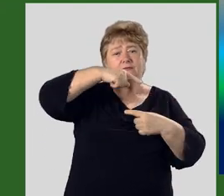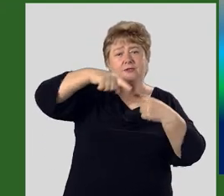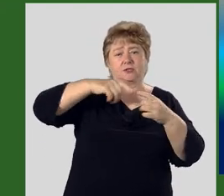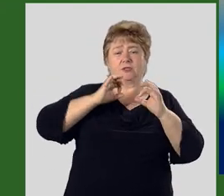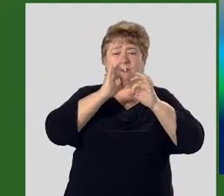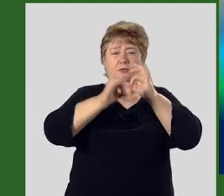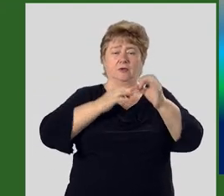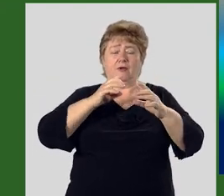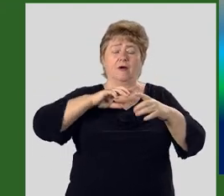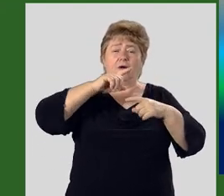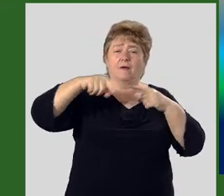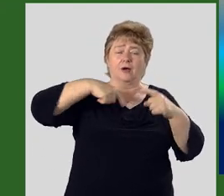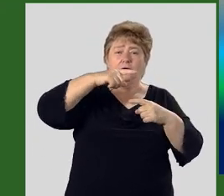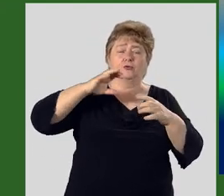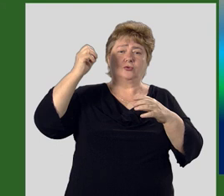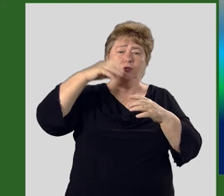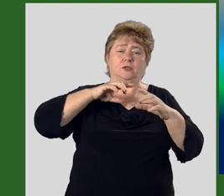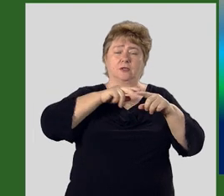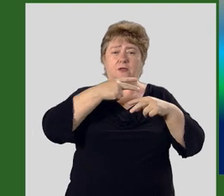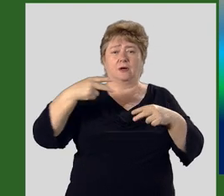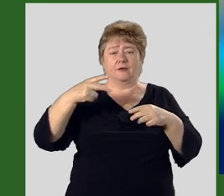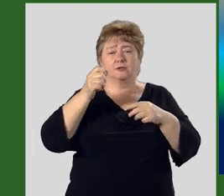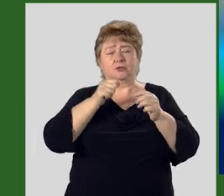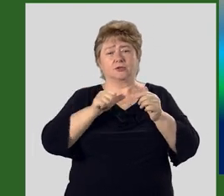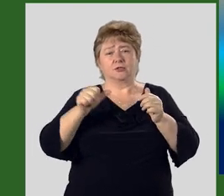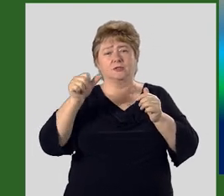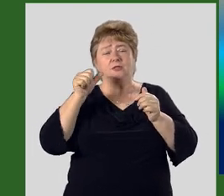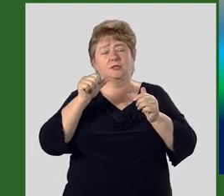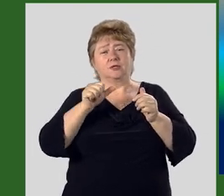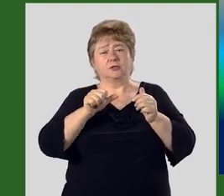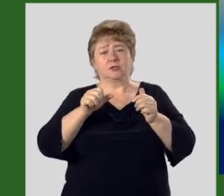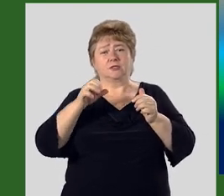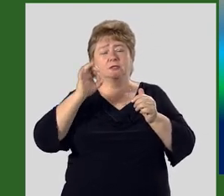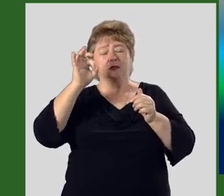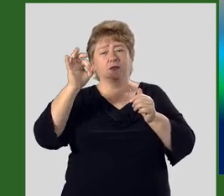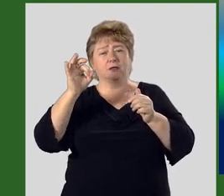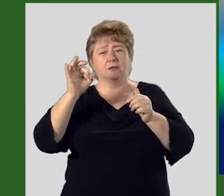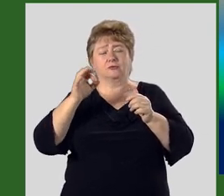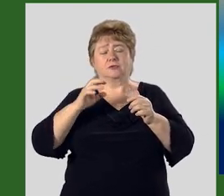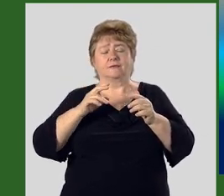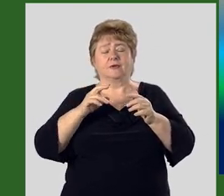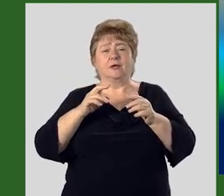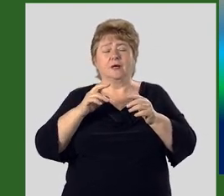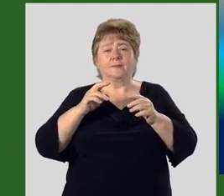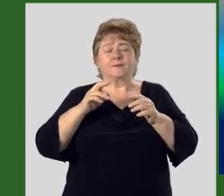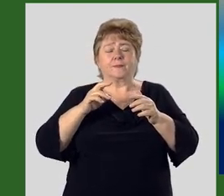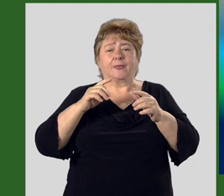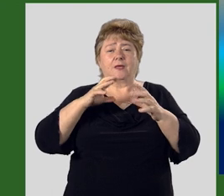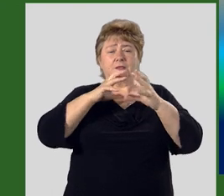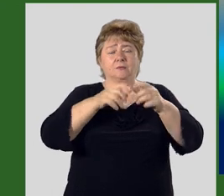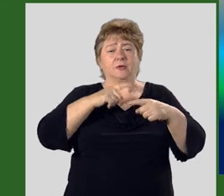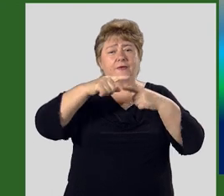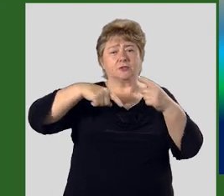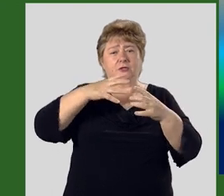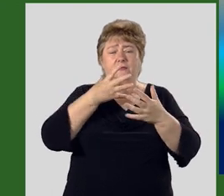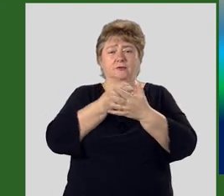вращения планеты вокруг Солнца. И он равен 66,5 градуса. И что Земля вращается вокруг своей